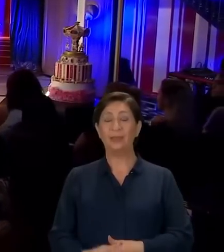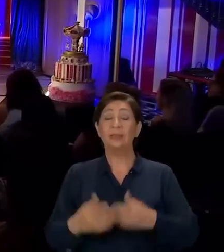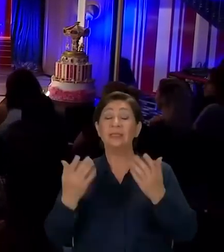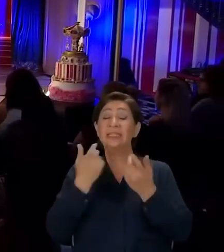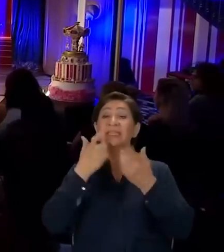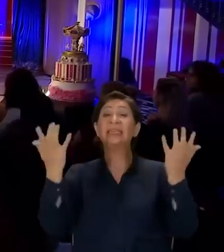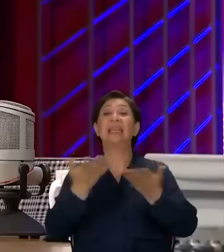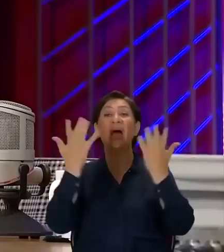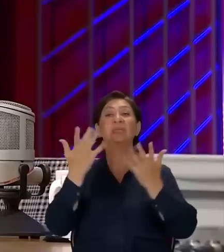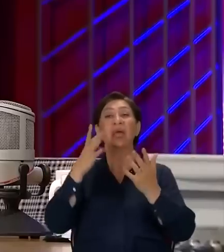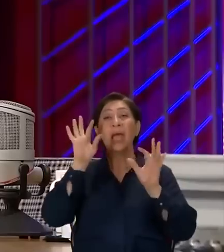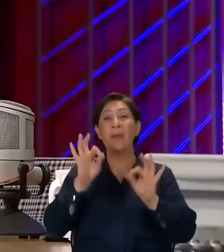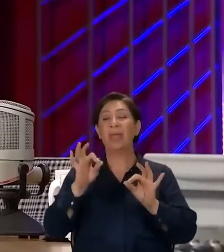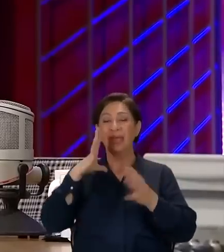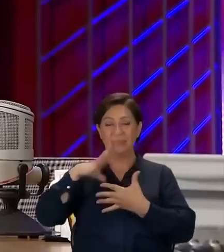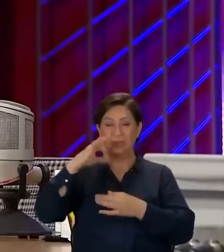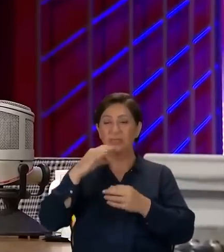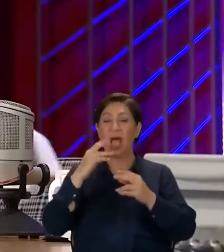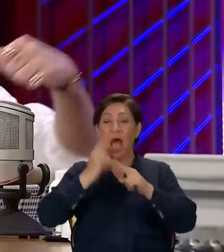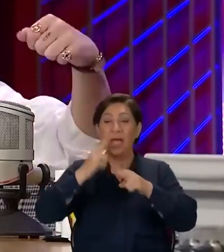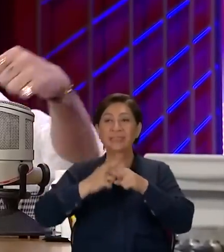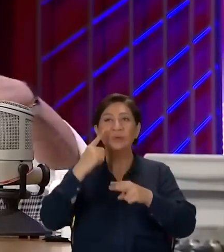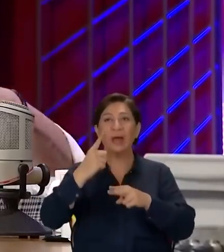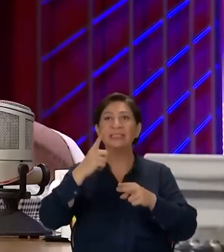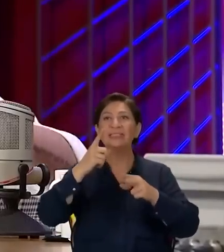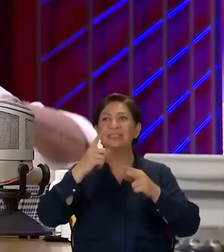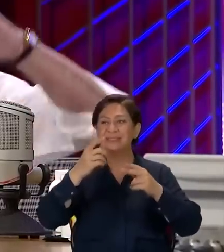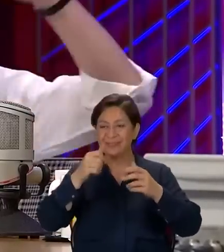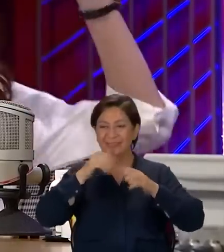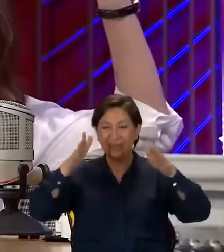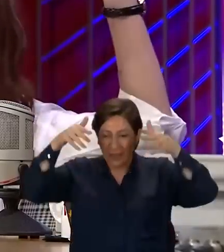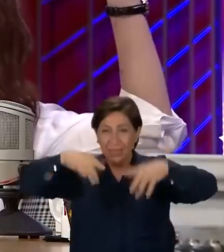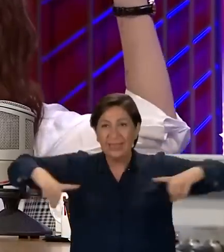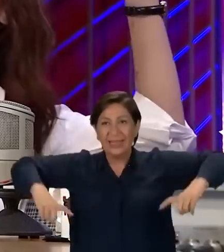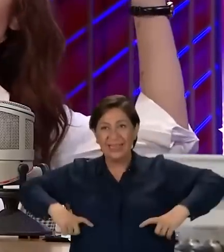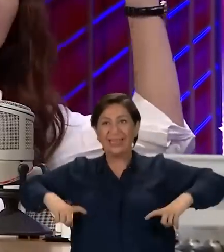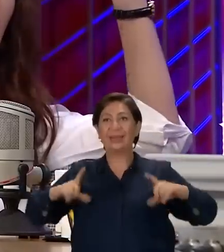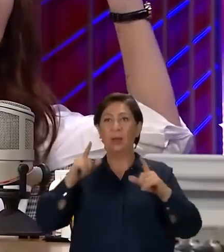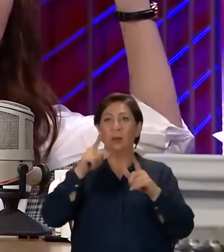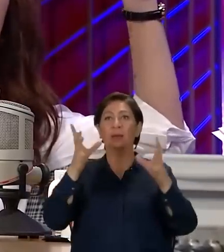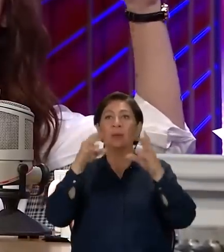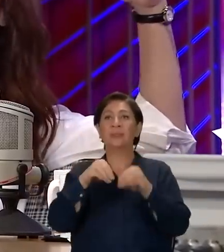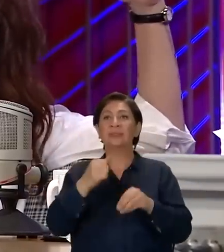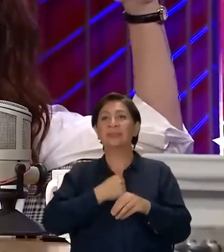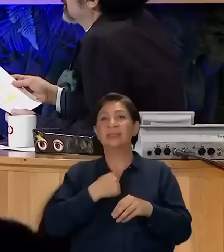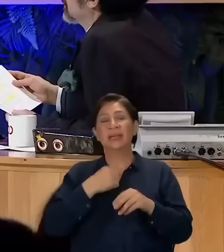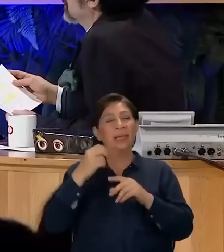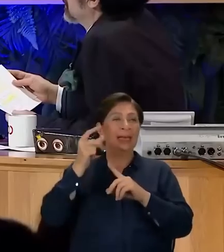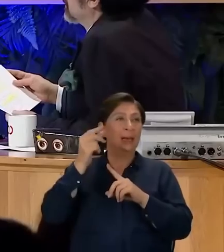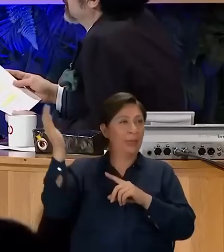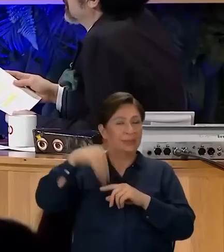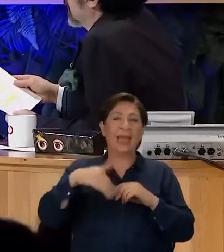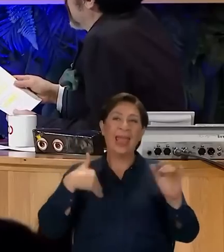olmuyor. Çünkü ben yıllarca insanların hep acil durumda camı kırınız, o can simidi var ya. Burada mesela o toplandılar, sıkıldılar. Lan İrem'i arayalım